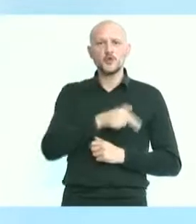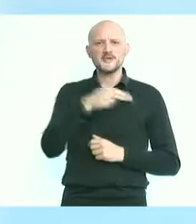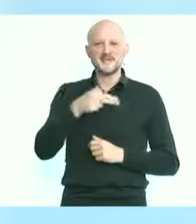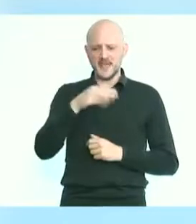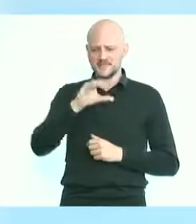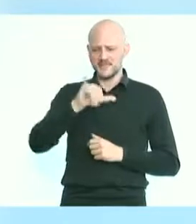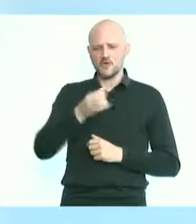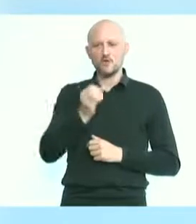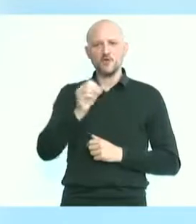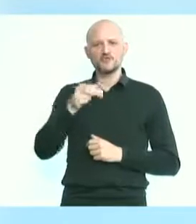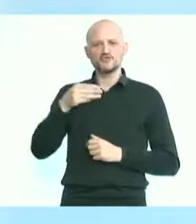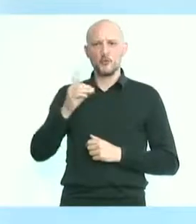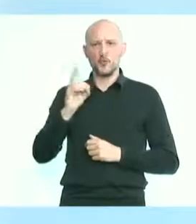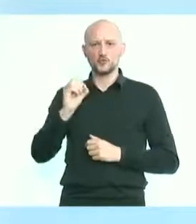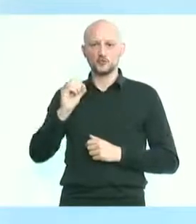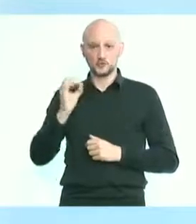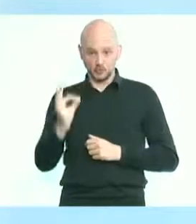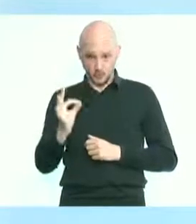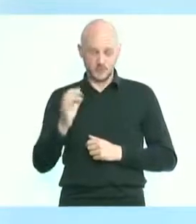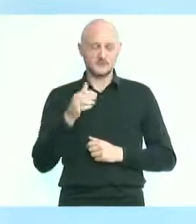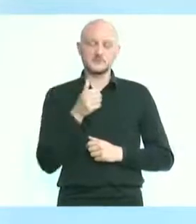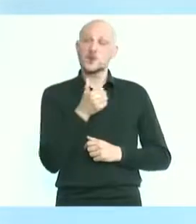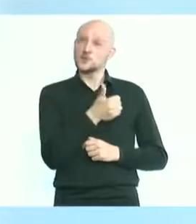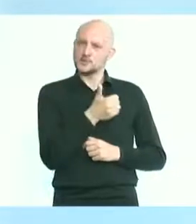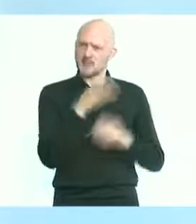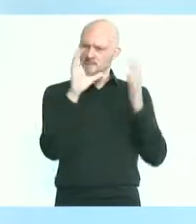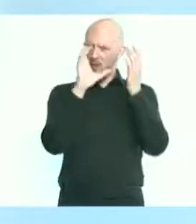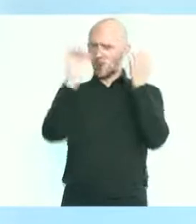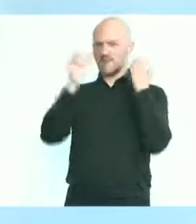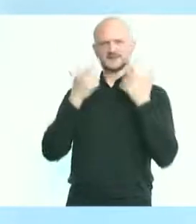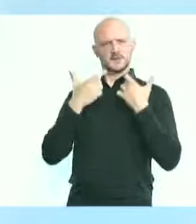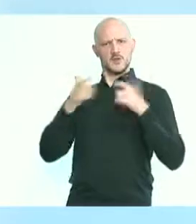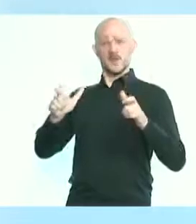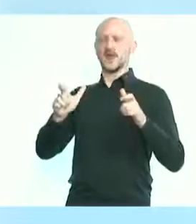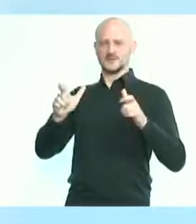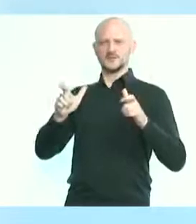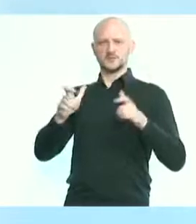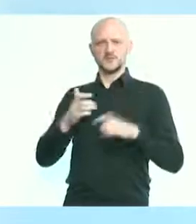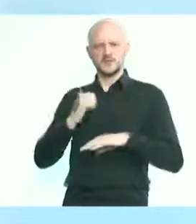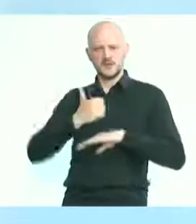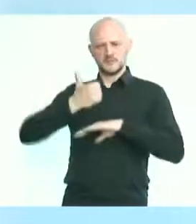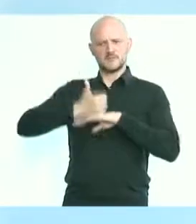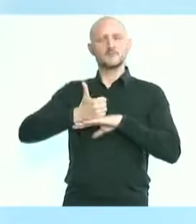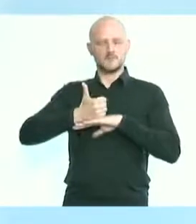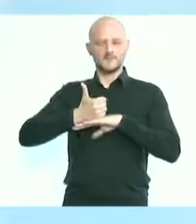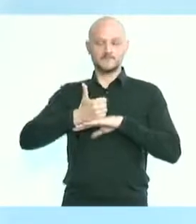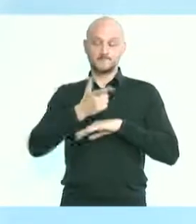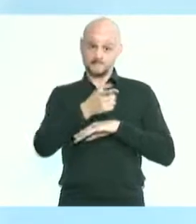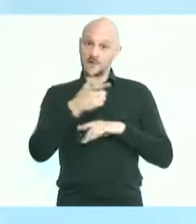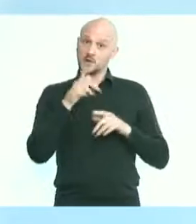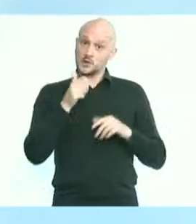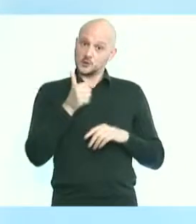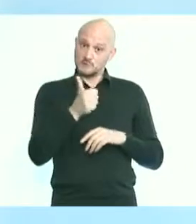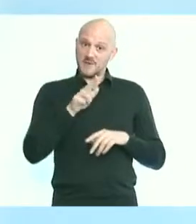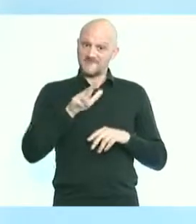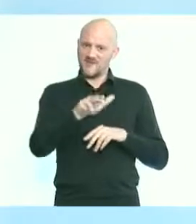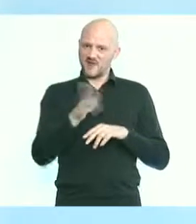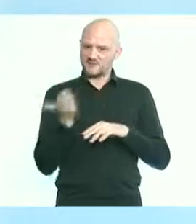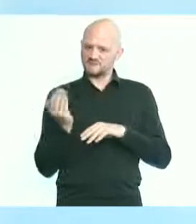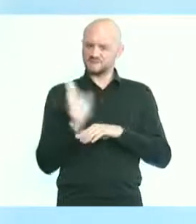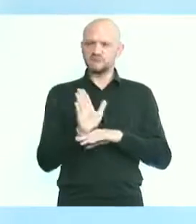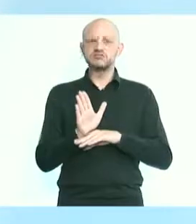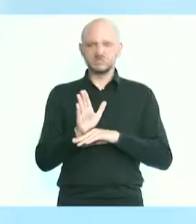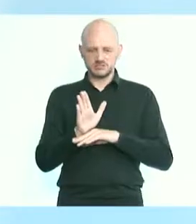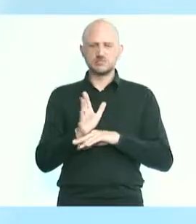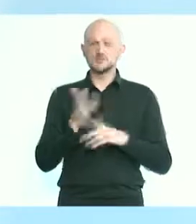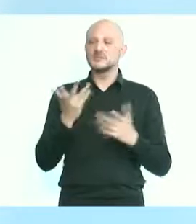ambassadeur des ambassadeurs de l'accessibilité, pourra également témoigner de l'intérêt pour les collectivités d'accueillir les jeunes ambassadeurs.